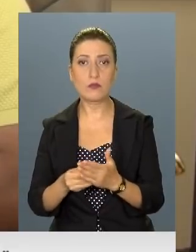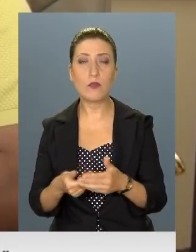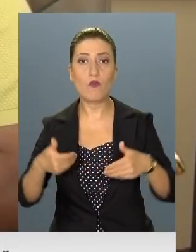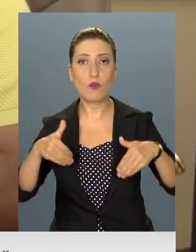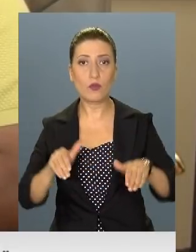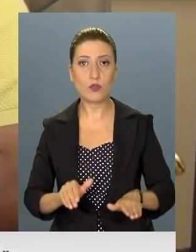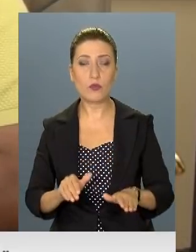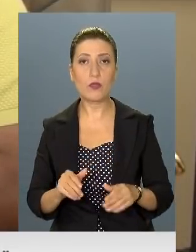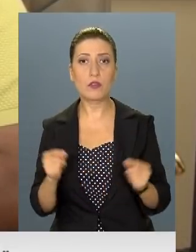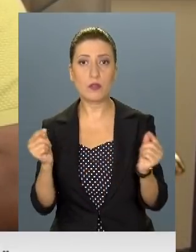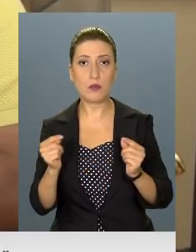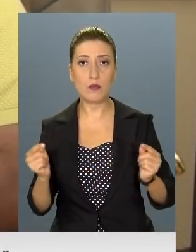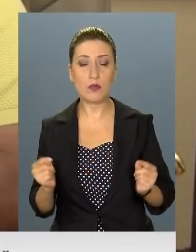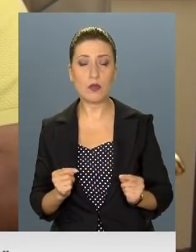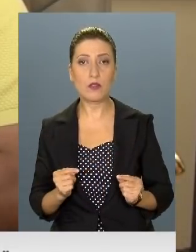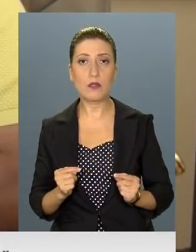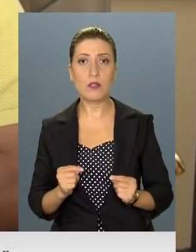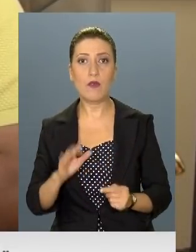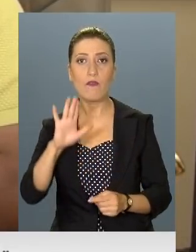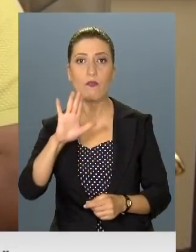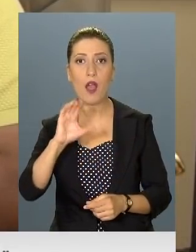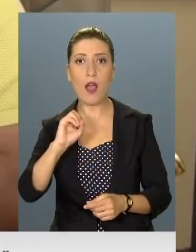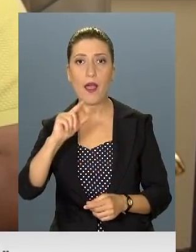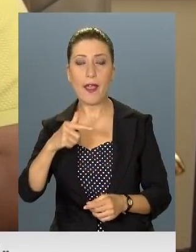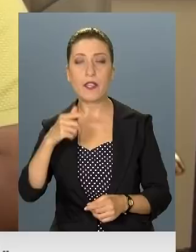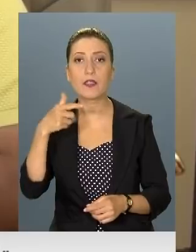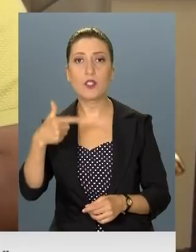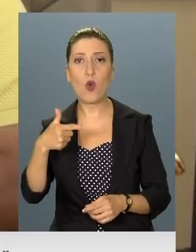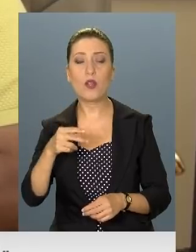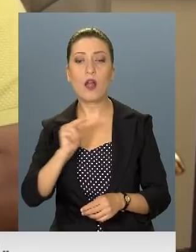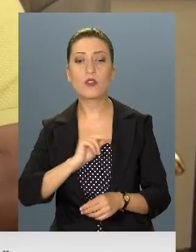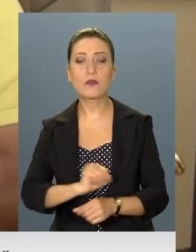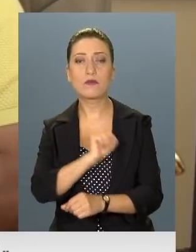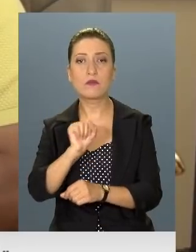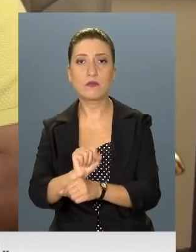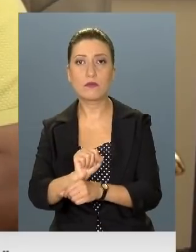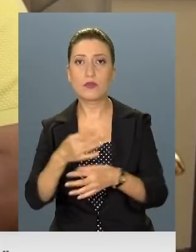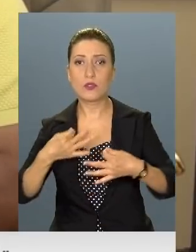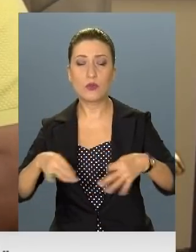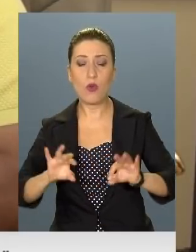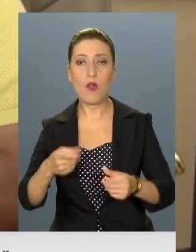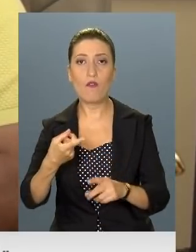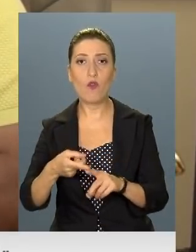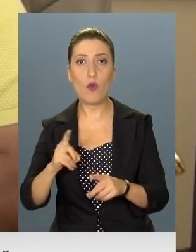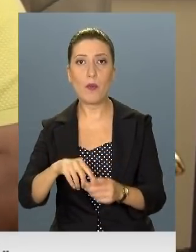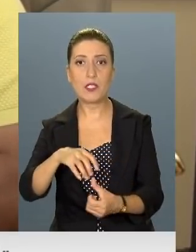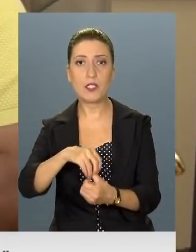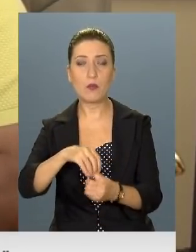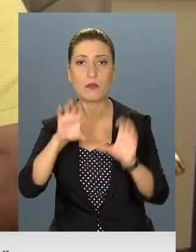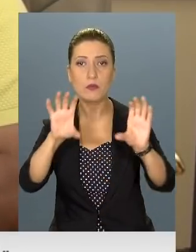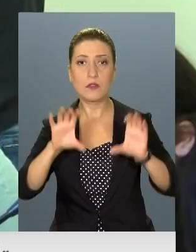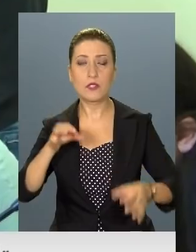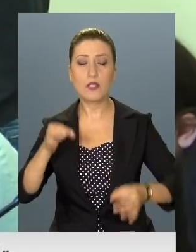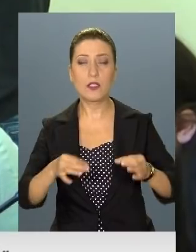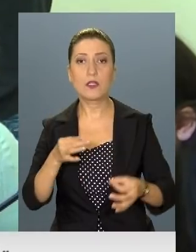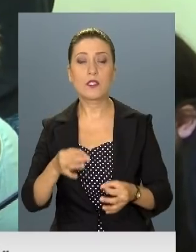որոշմամբ Վահե Գրիգորյանին լիազորությունները դադարեցնել որպես սահմանադրական դատարանի դատավոր։